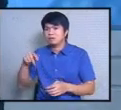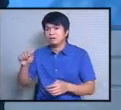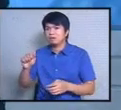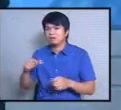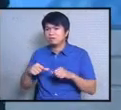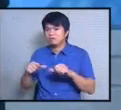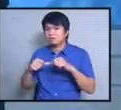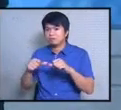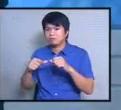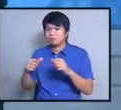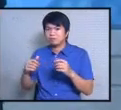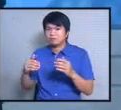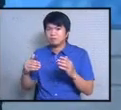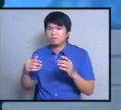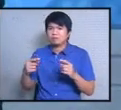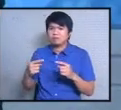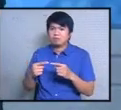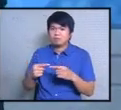oposisyon hanggang